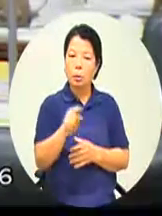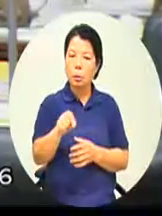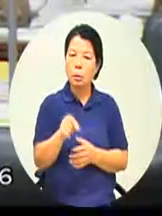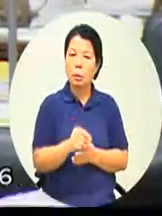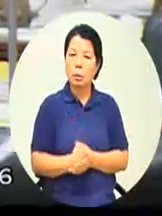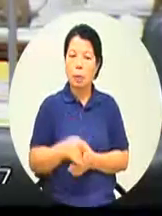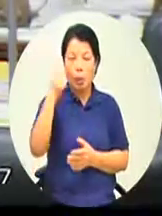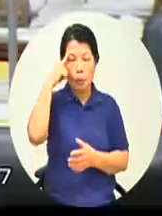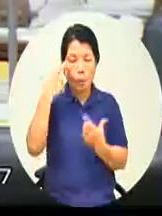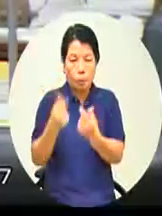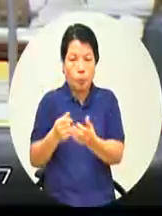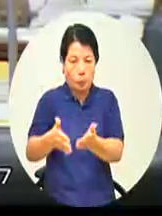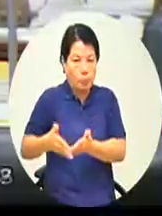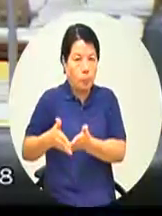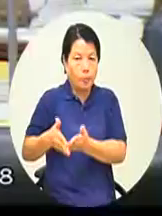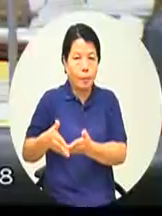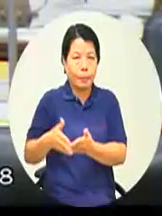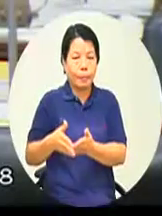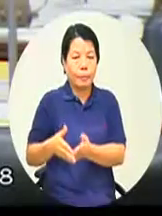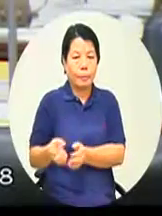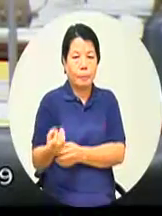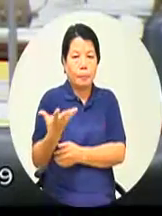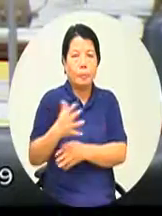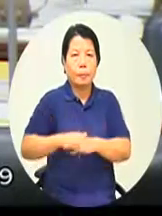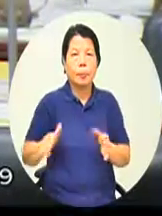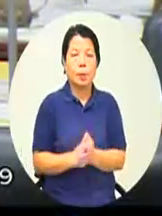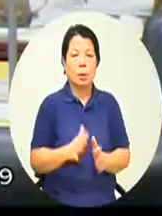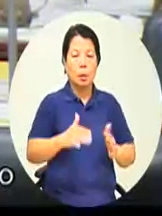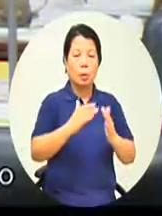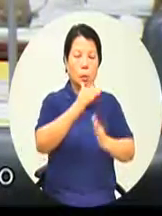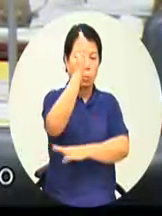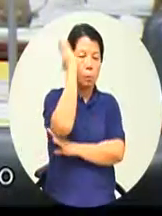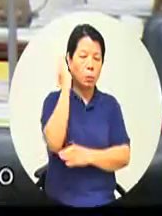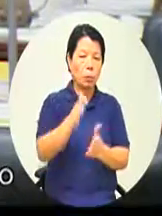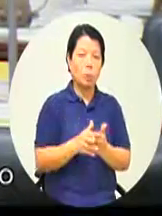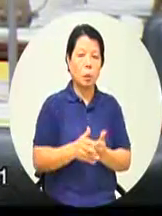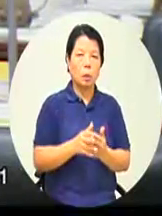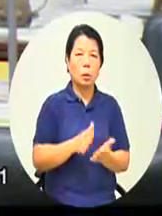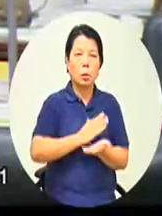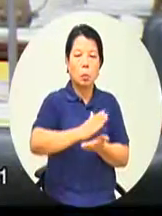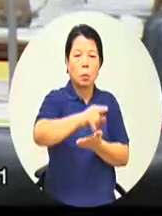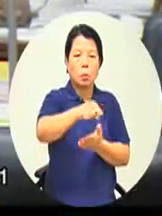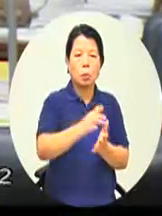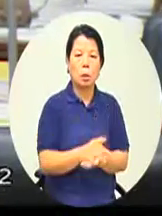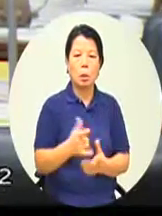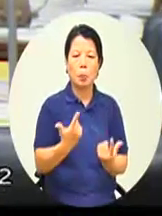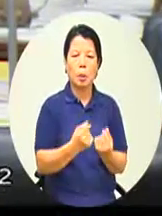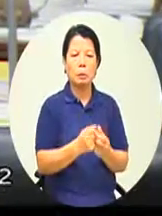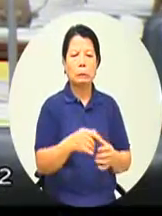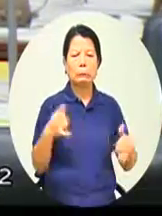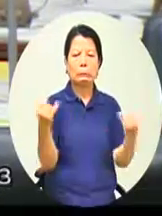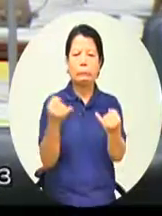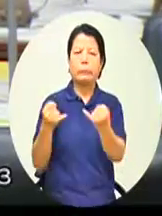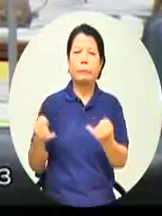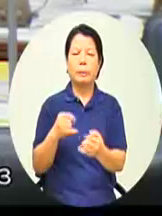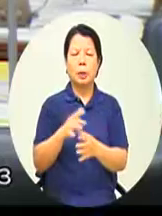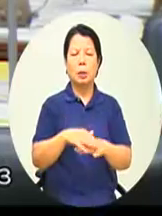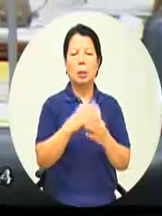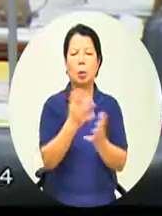思吗？我不太懂，就是说现在政府在处理这些事情，常常用人民在打人民的事情层出不